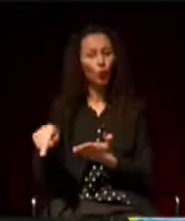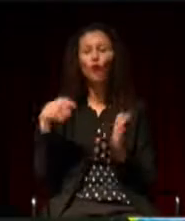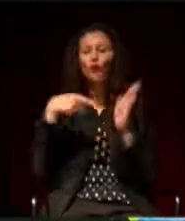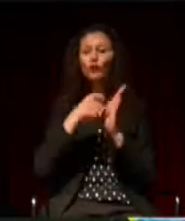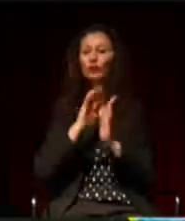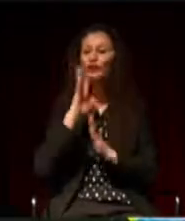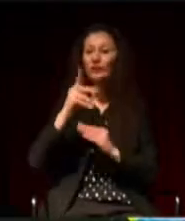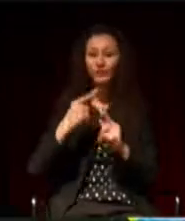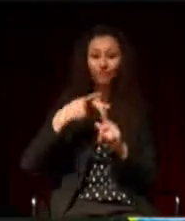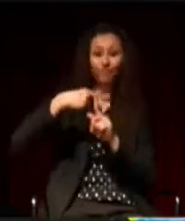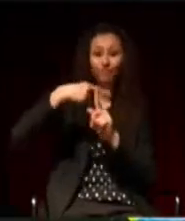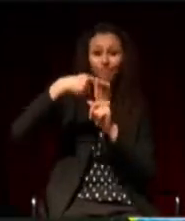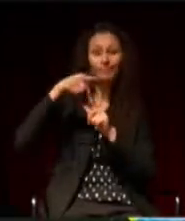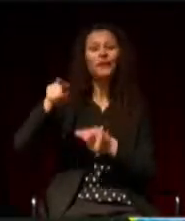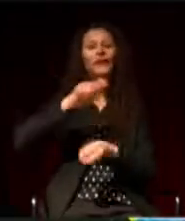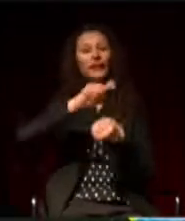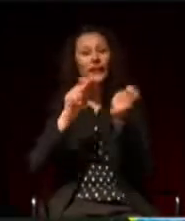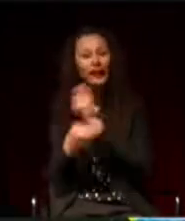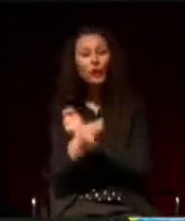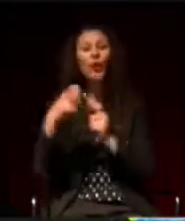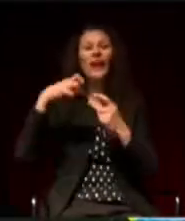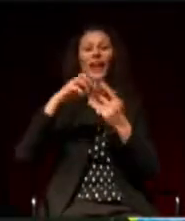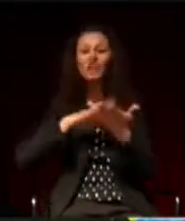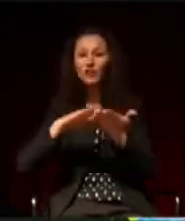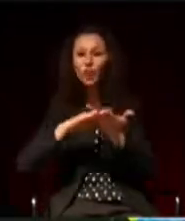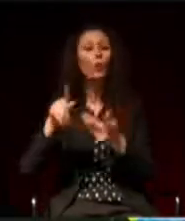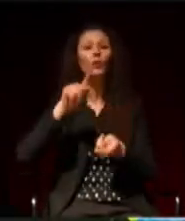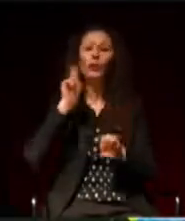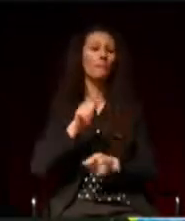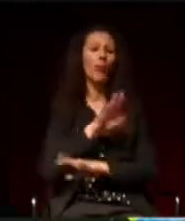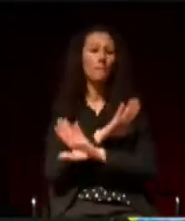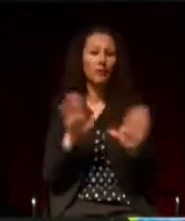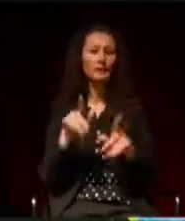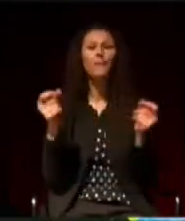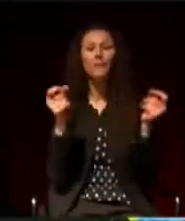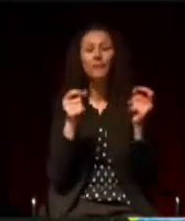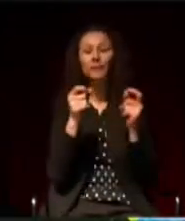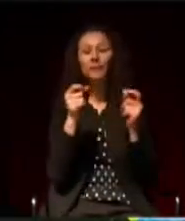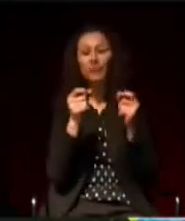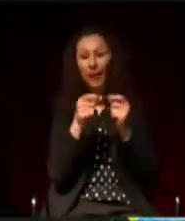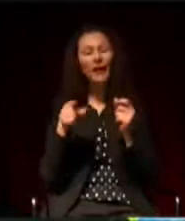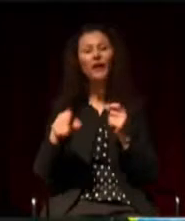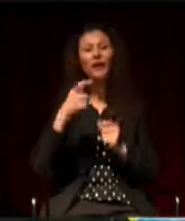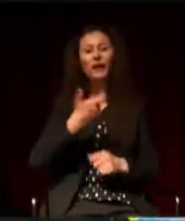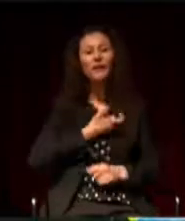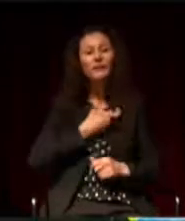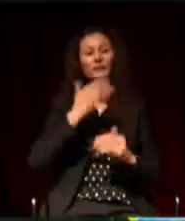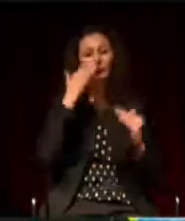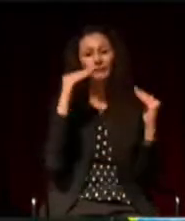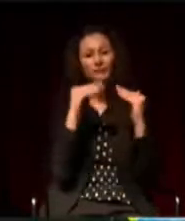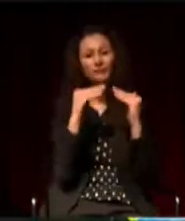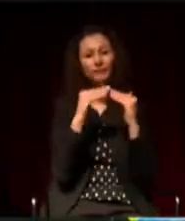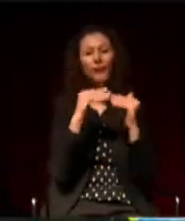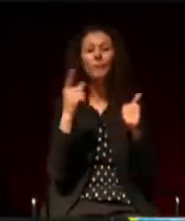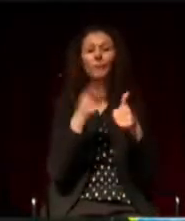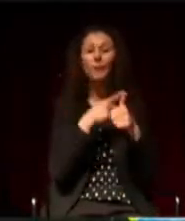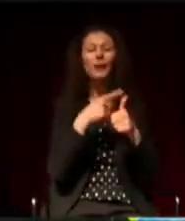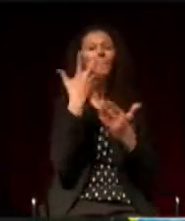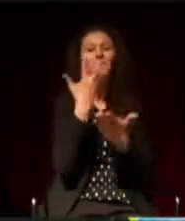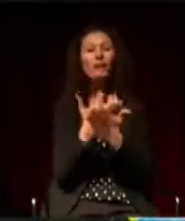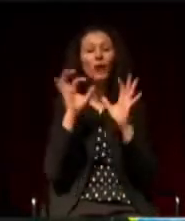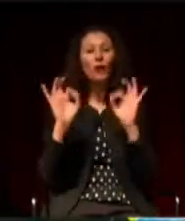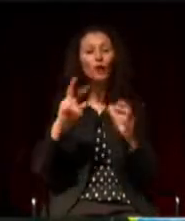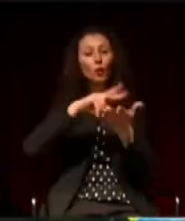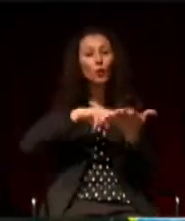Nüfus yoğunluğunda artışa neden olacak değişiklik ve revizyonlar yapılamaz. B. Uygulama esas hükümler. 1.